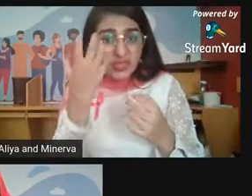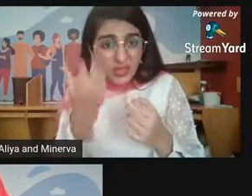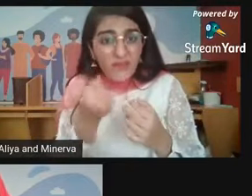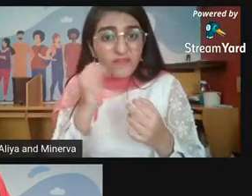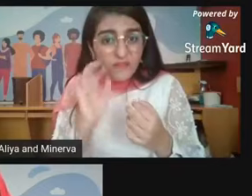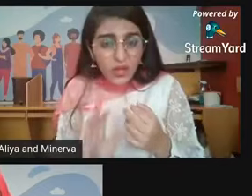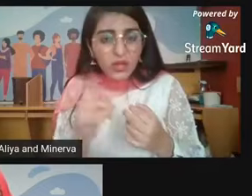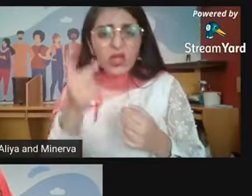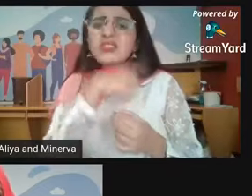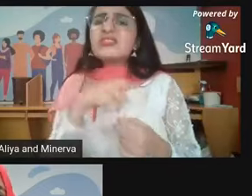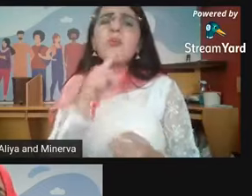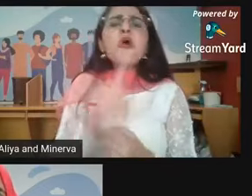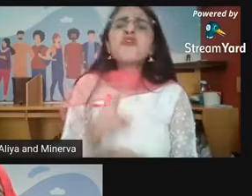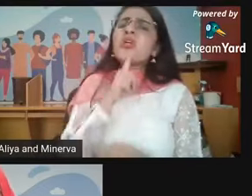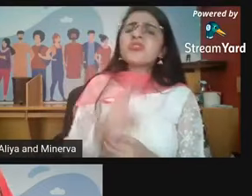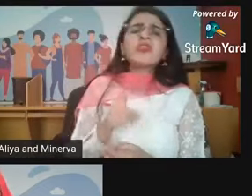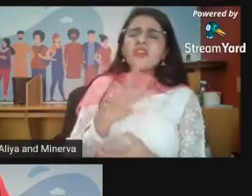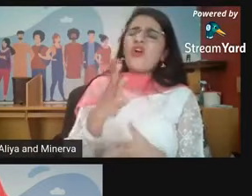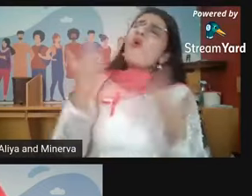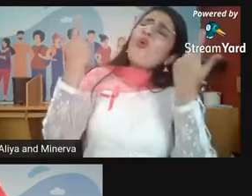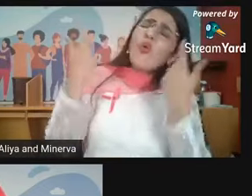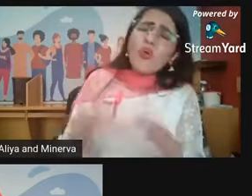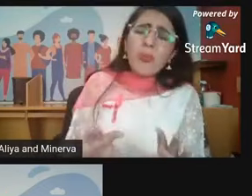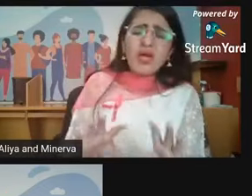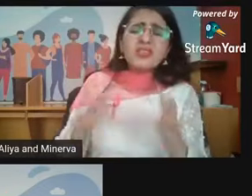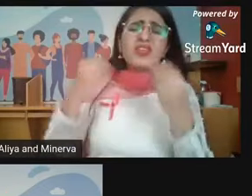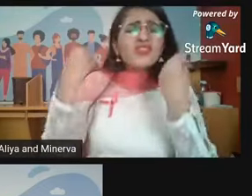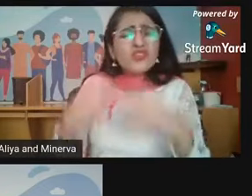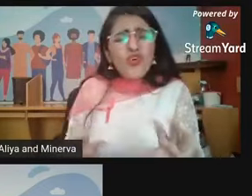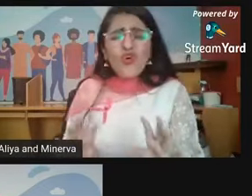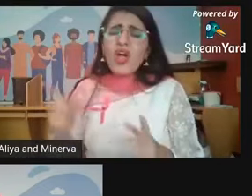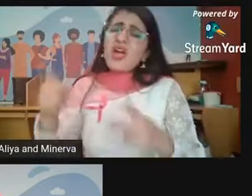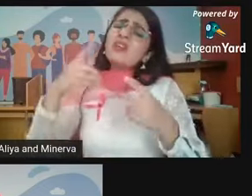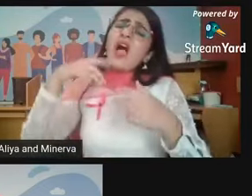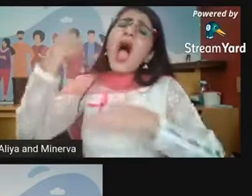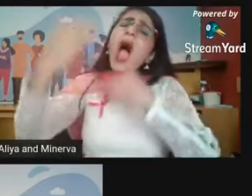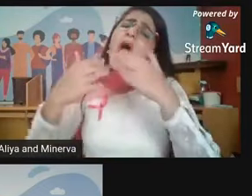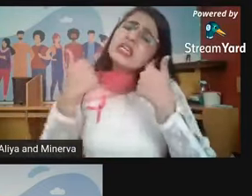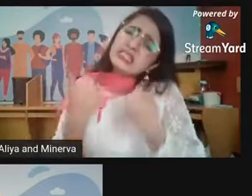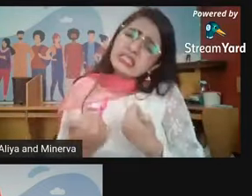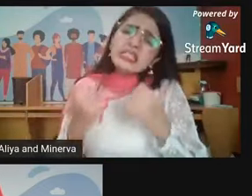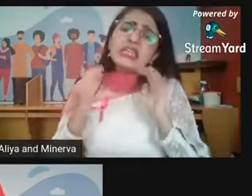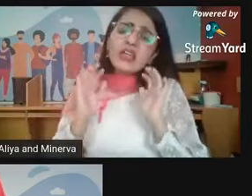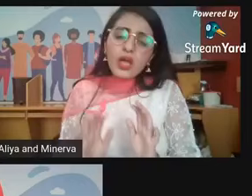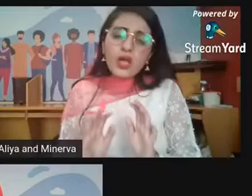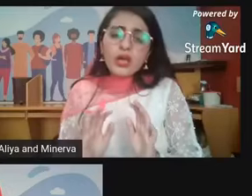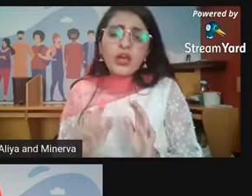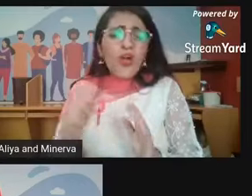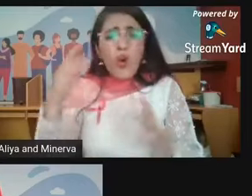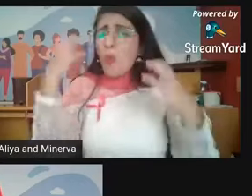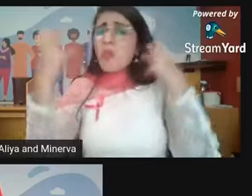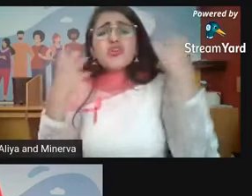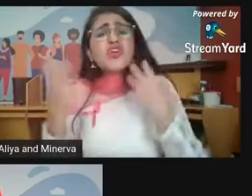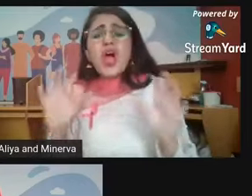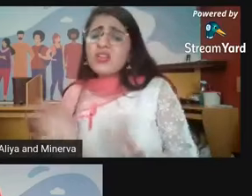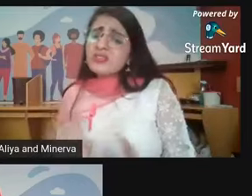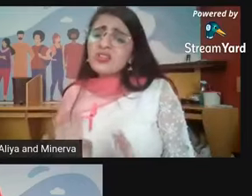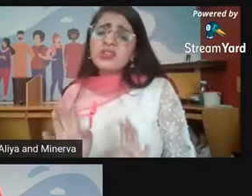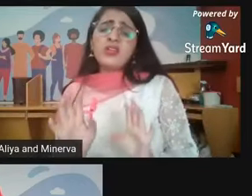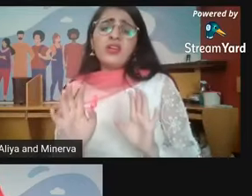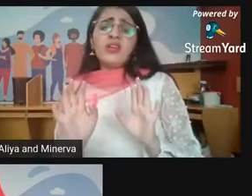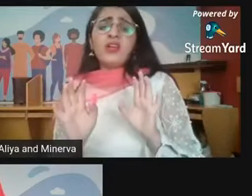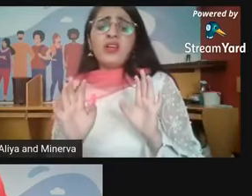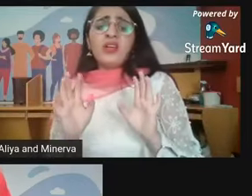है घर वाले कहते हैं कोई बात नहीं और कुछ नहीं है हो जाती है इट्स ओके और कोई इतना परेशान होने की जरूरत नहीं